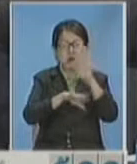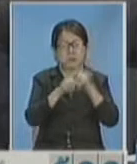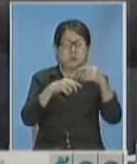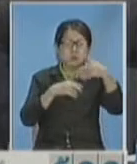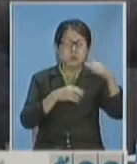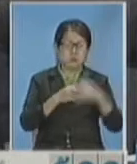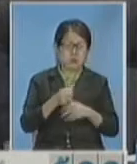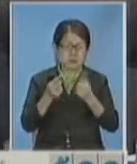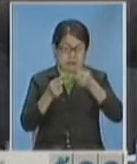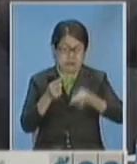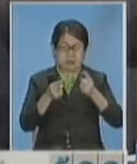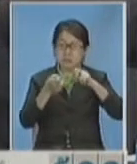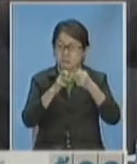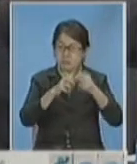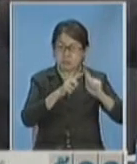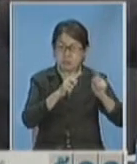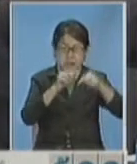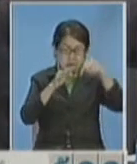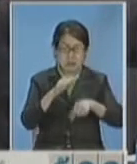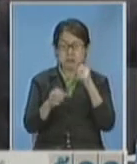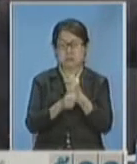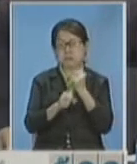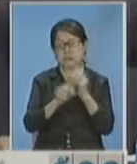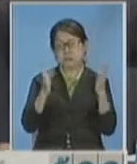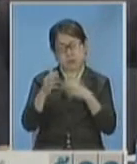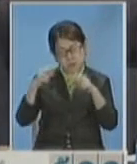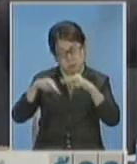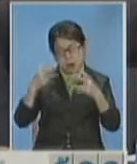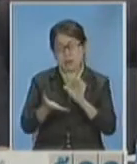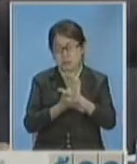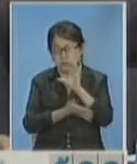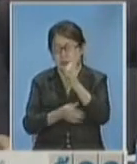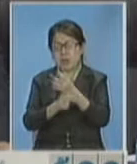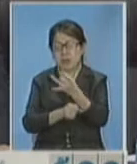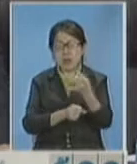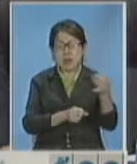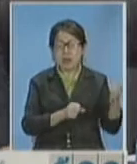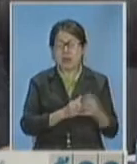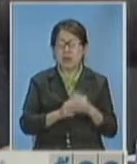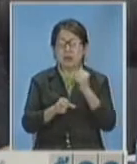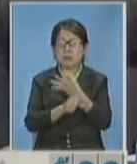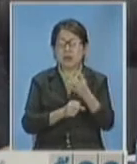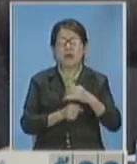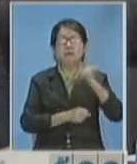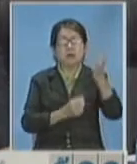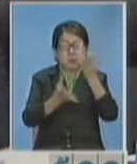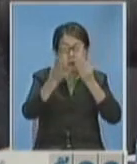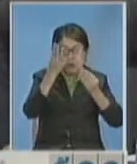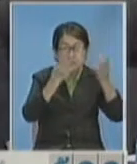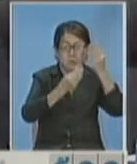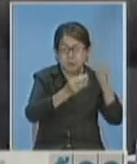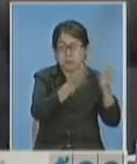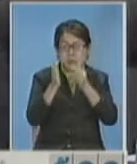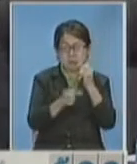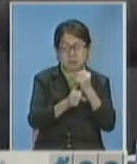าระยังไม่มีนะคะงบประมาณที่ได้ตรวจลงไปเนี่ยว่าแต่ละหน่วยงานทำอะไรยังพบว่ายังเป็นเรื่องของการไปศึกษาดูงานนะ